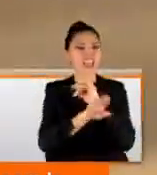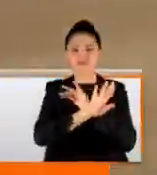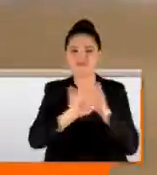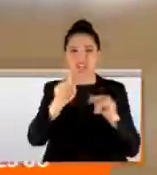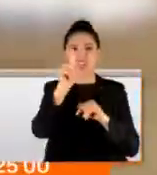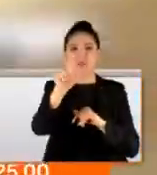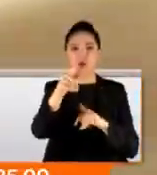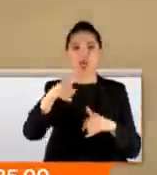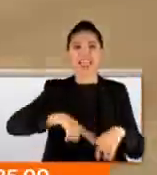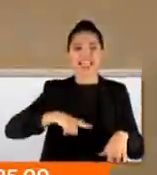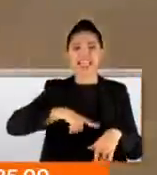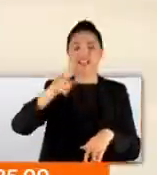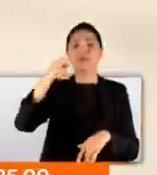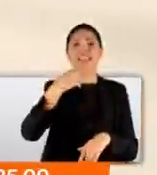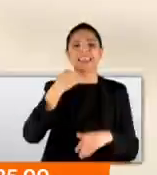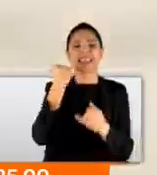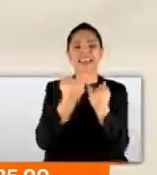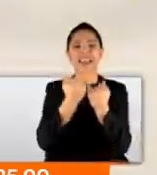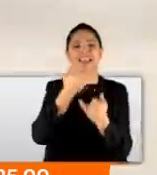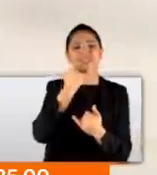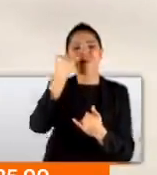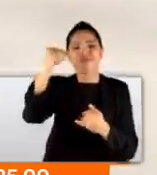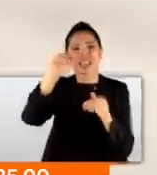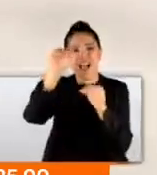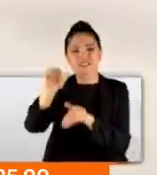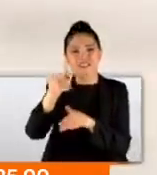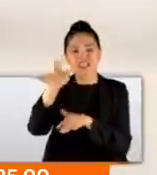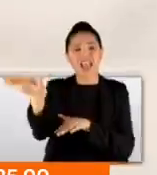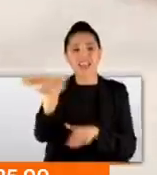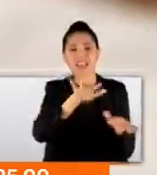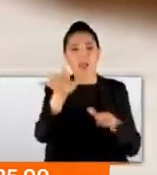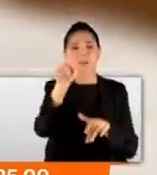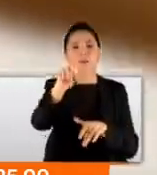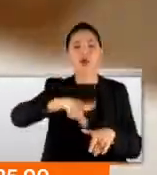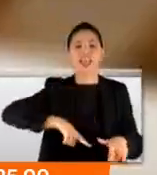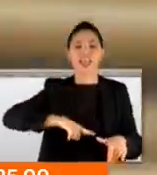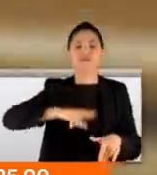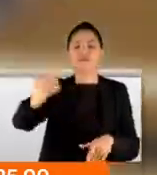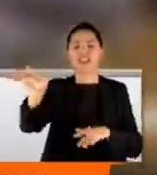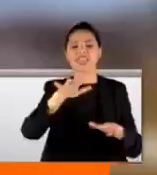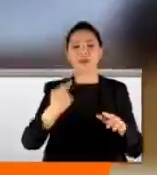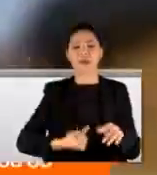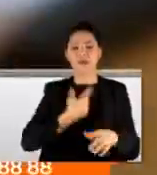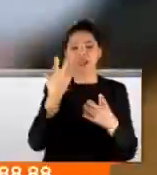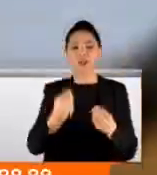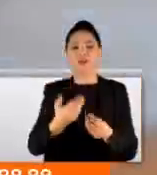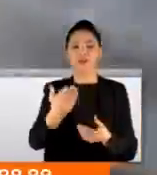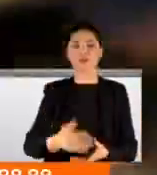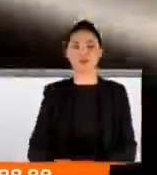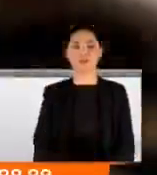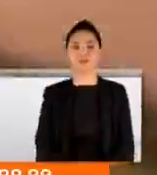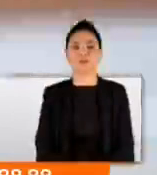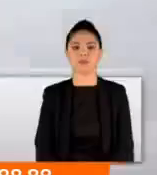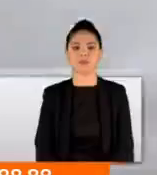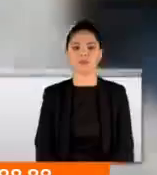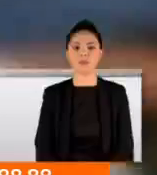alan kişi İzmir'e kız kardeşlerini ziyarete gelmişti. Deprem onu burada da yakaladı. Annem nerede? Ay gidelim, ne olur